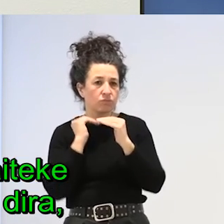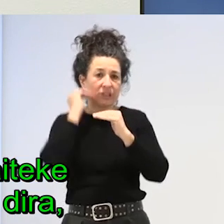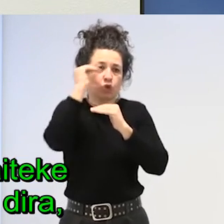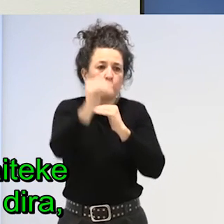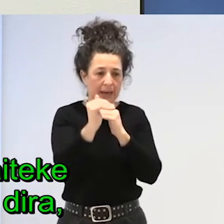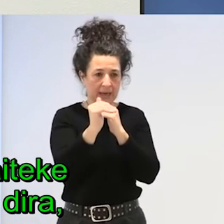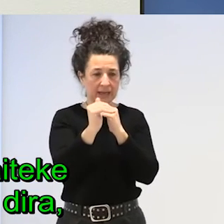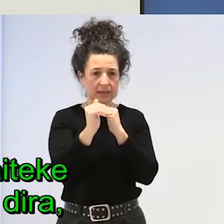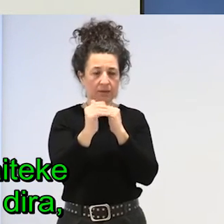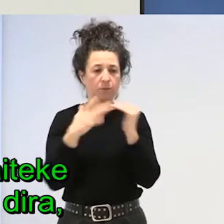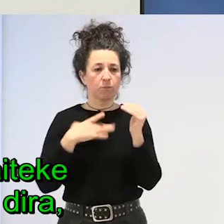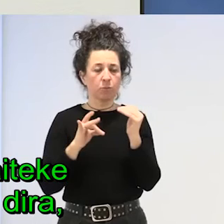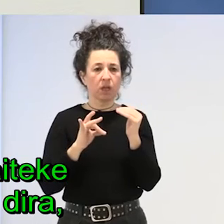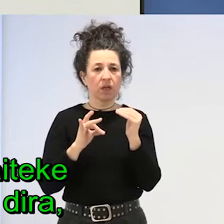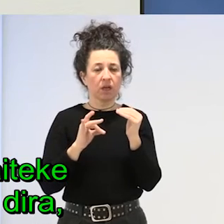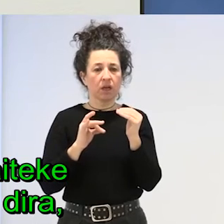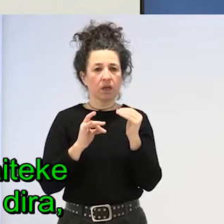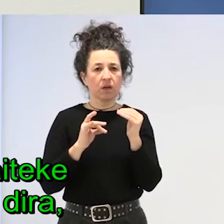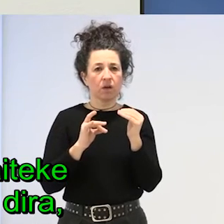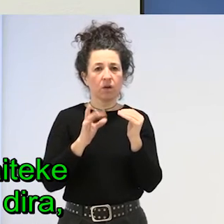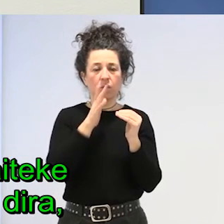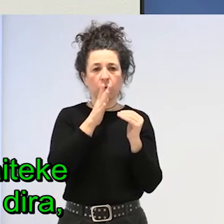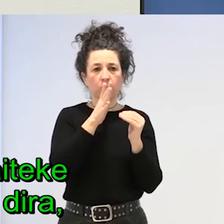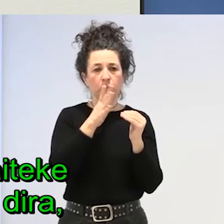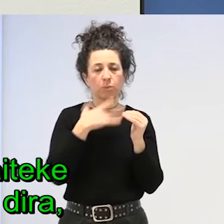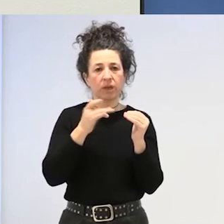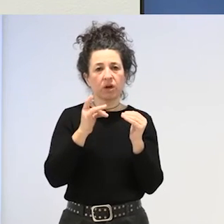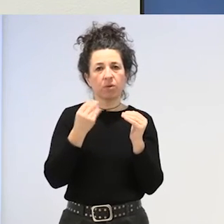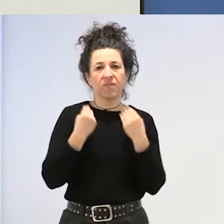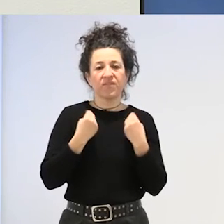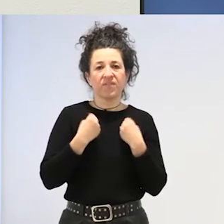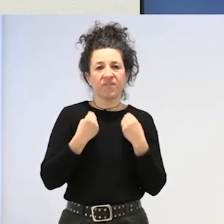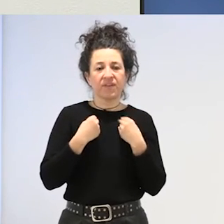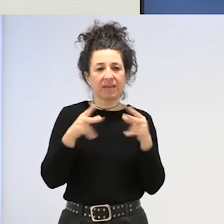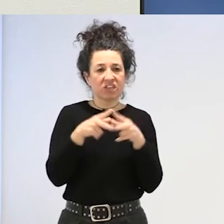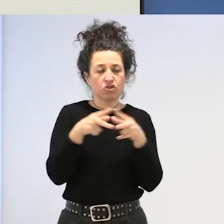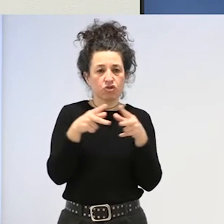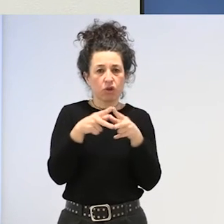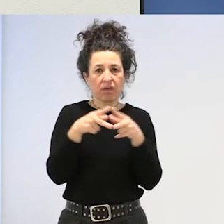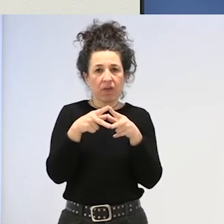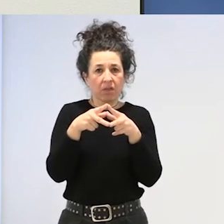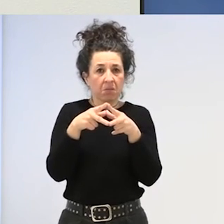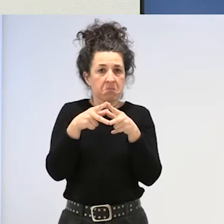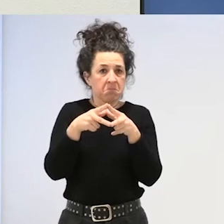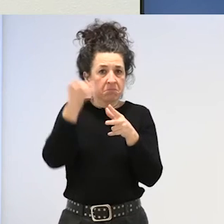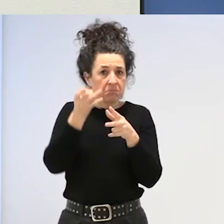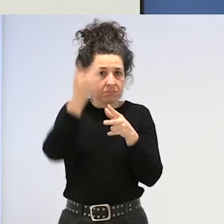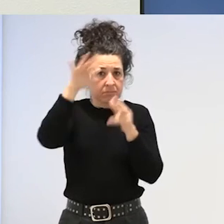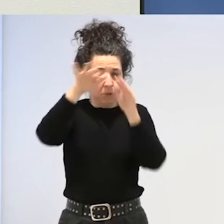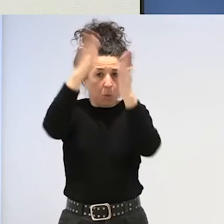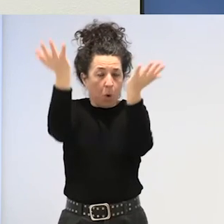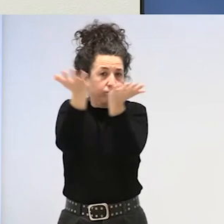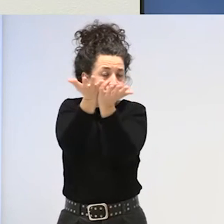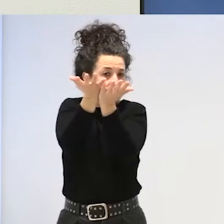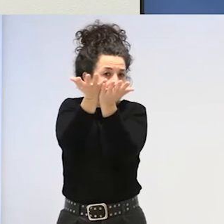hondamendia pertsonala izan daiteke edo gizarte distopiko batean bizi dira, baina egiten dutena da igual